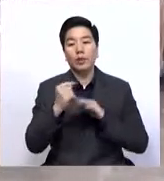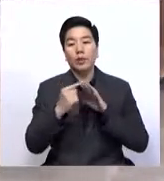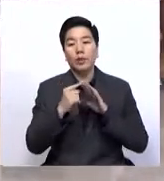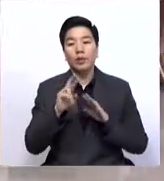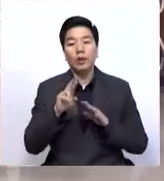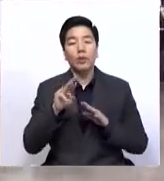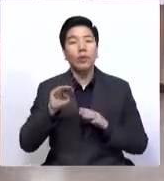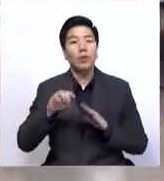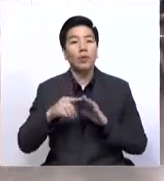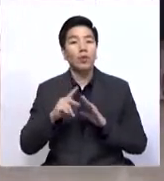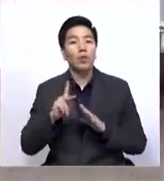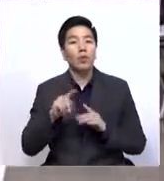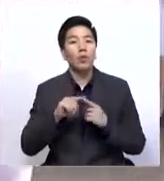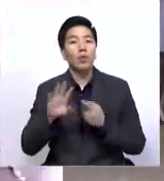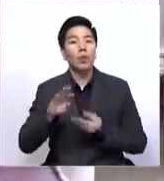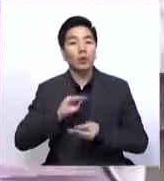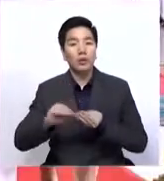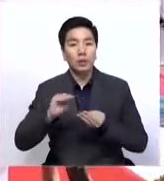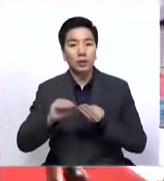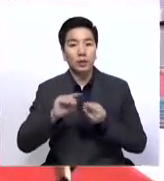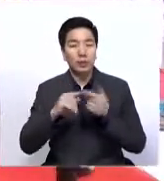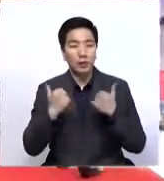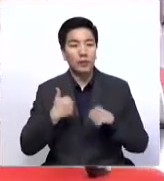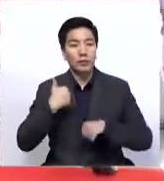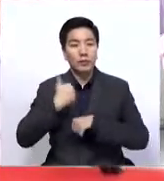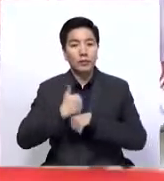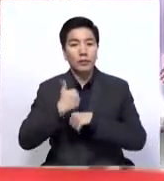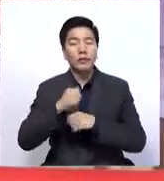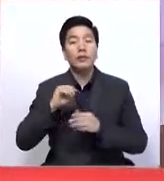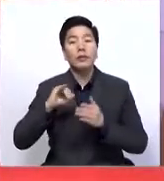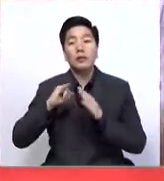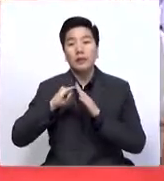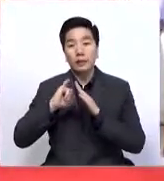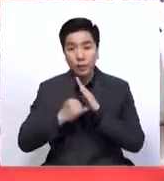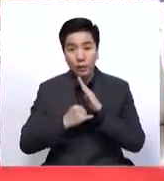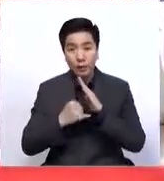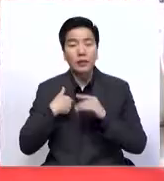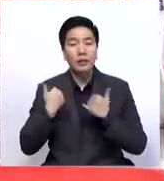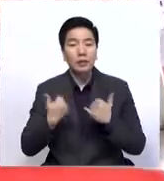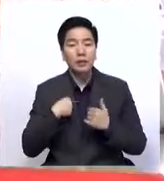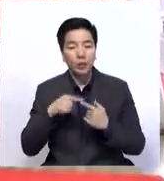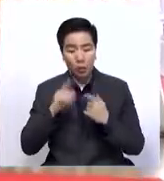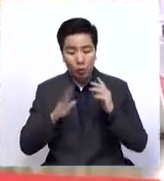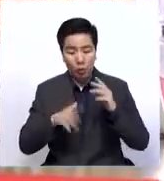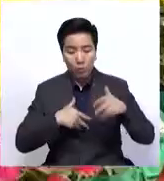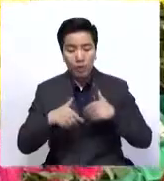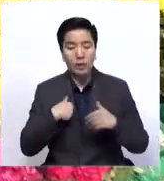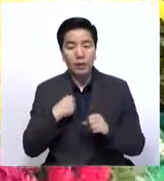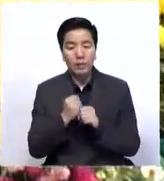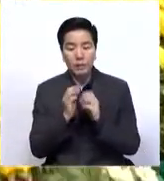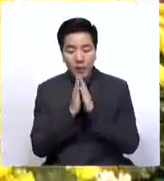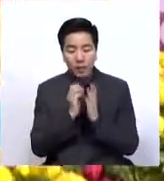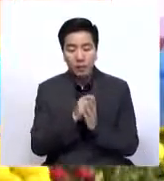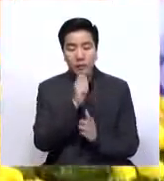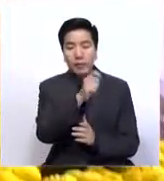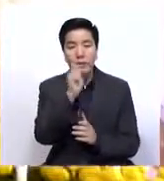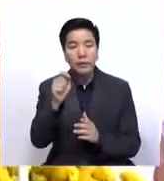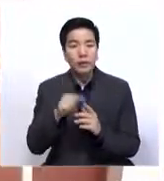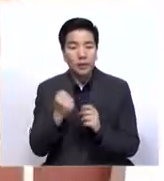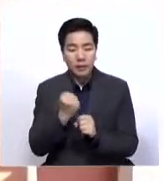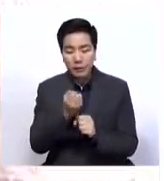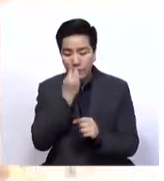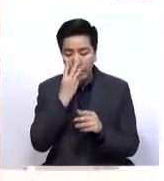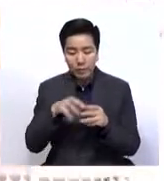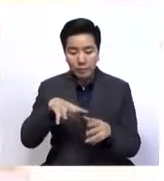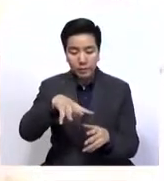น้าสารกลางจังหวัดฉะเชิงเทรานะครับนายสุวิทย์คำดีผู้ว่าราชการจังหวัดฉะเชิงเทรานำประชาชนประกอบพิธีสงฆ์วานพาน